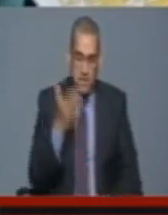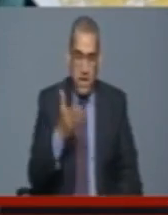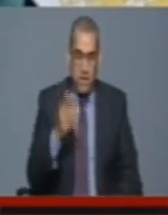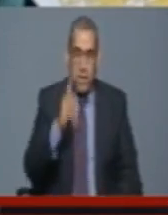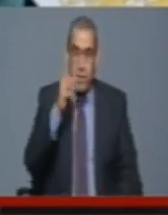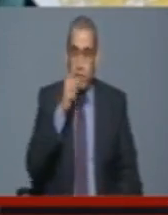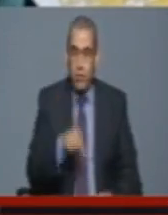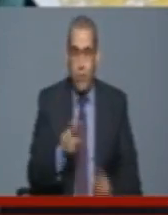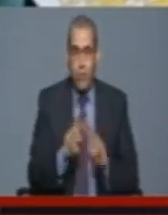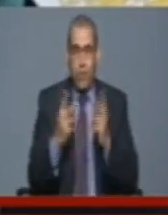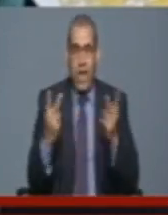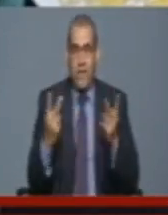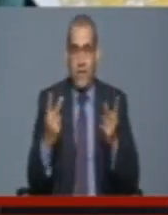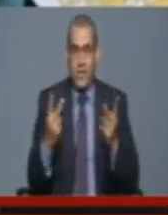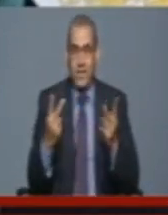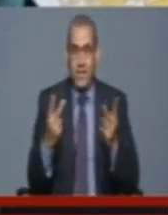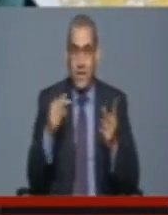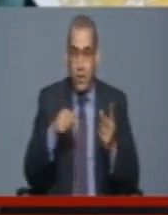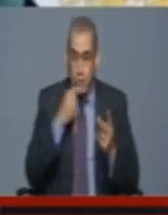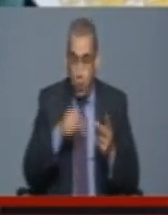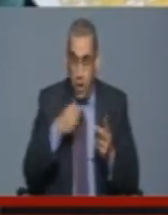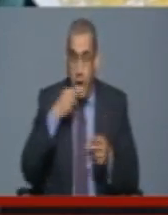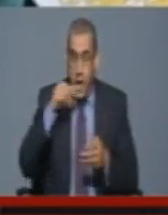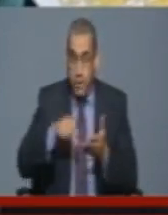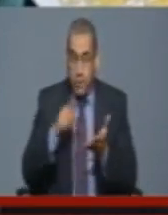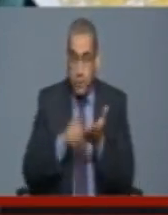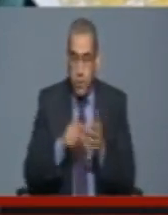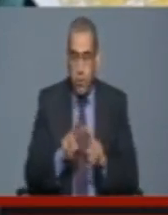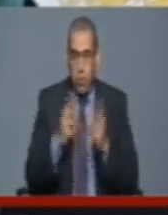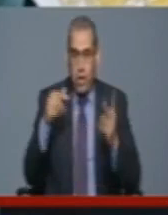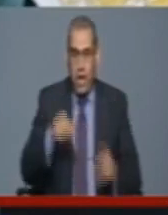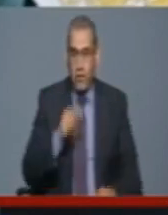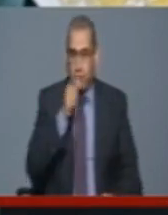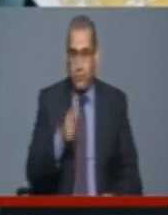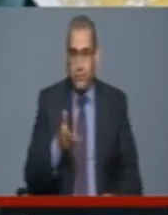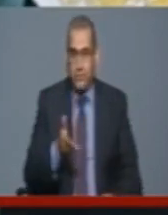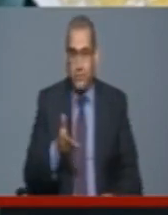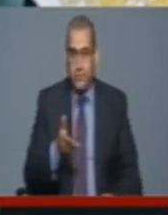مختلف، الأمر اللي أنا بتكلم فيه أمر مختلف